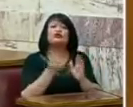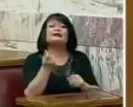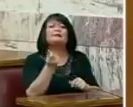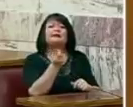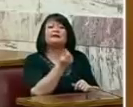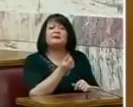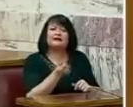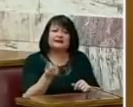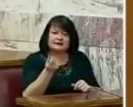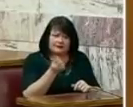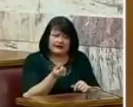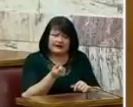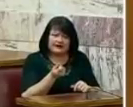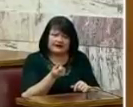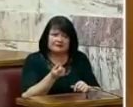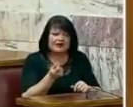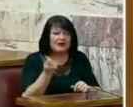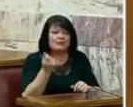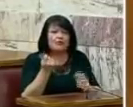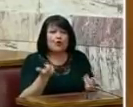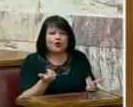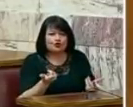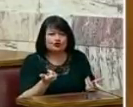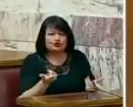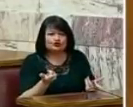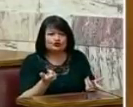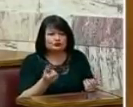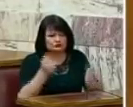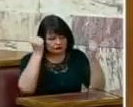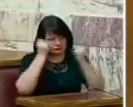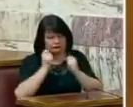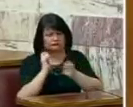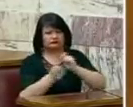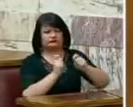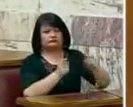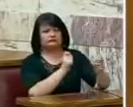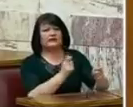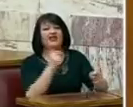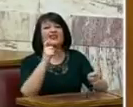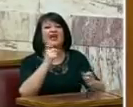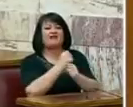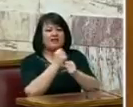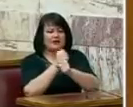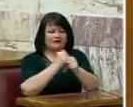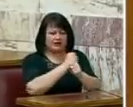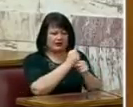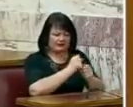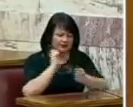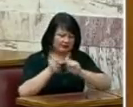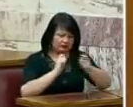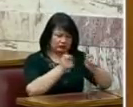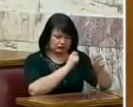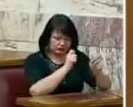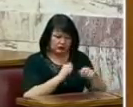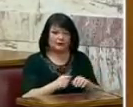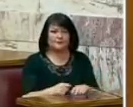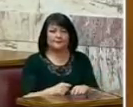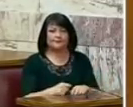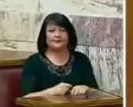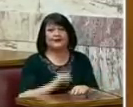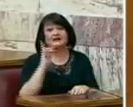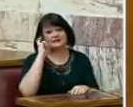έχουν πάρει και ασφαλιστική τιμή και να αποζημιώνονται αυτά τα 10 φάρμακα. Και να